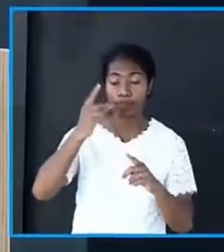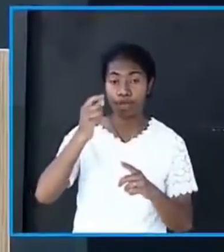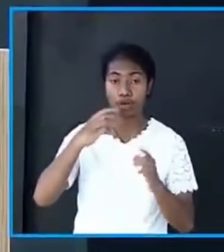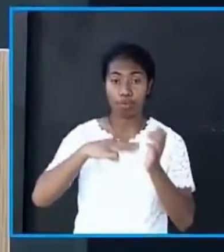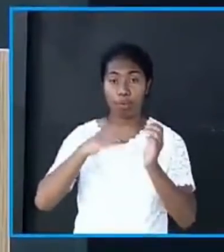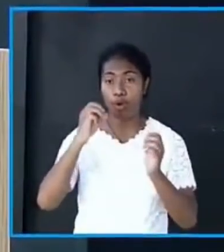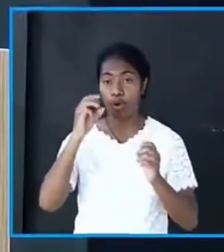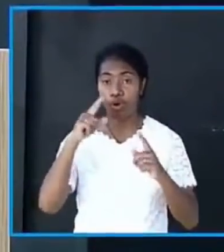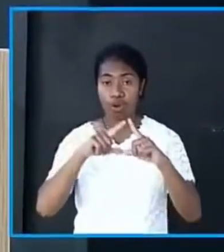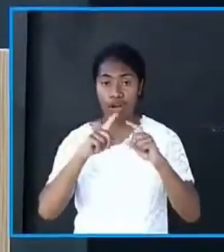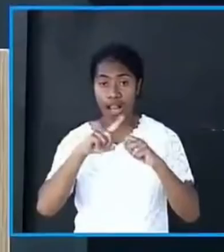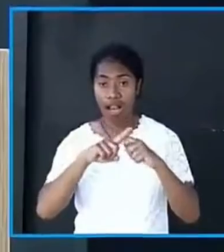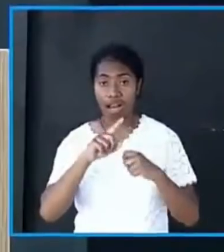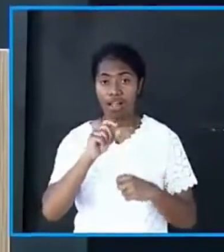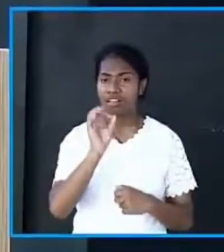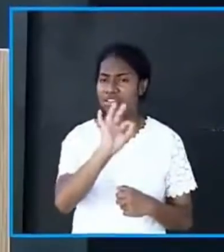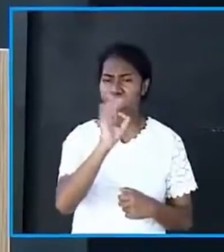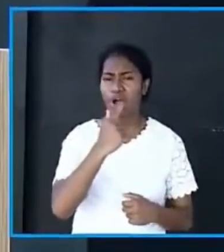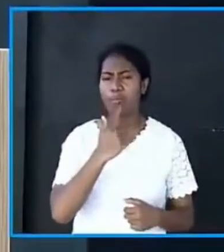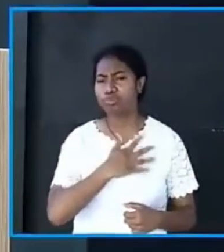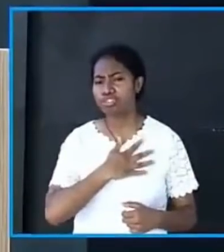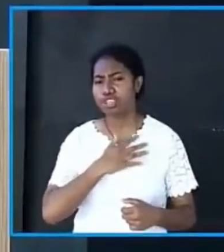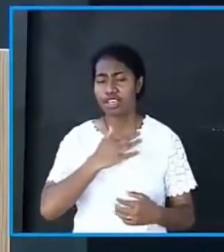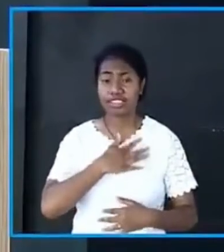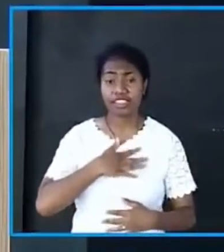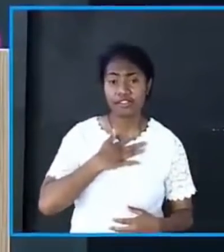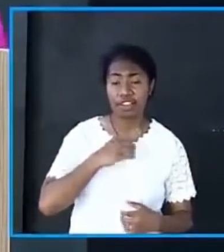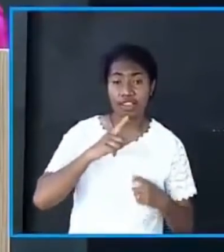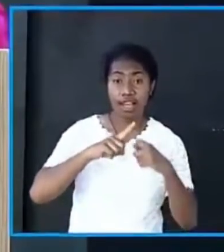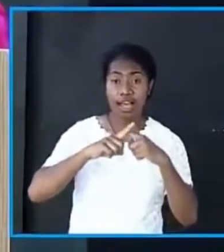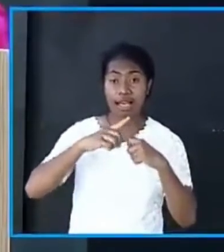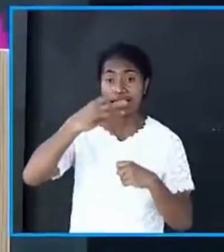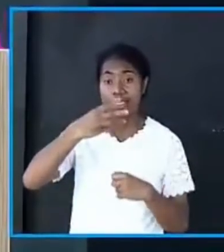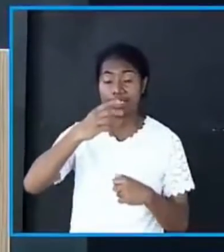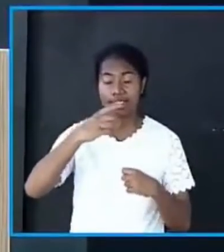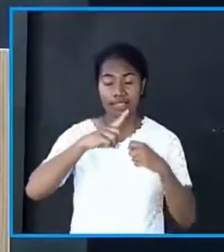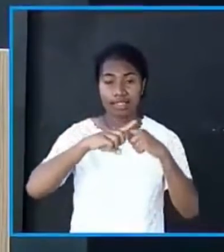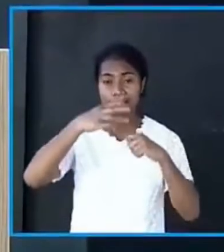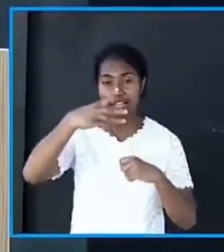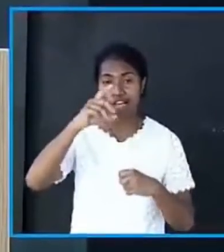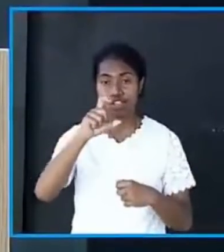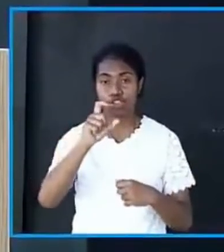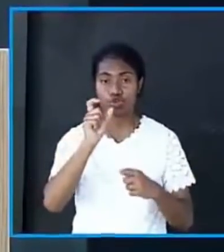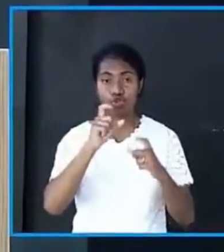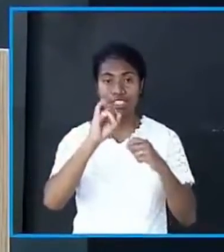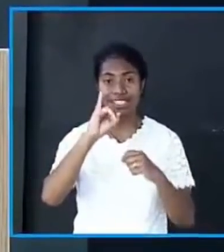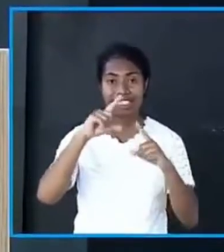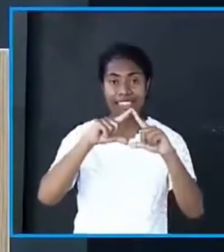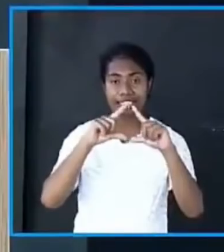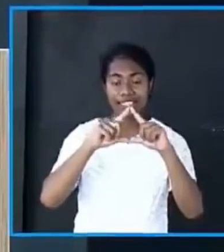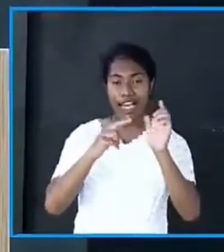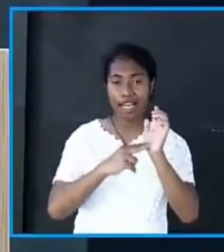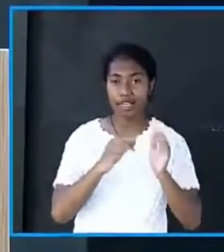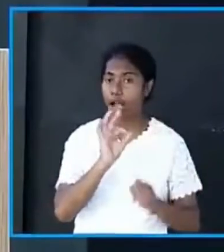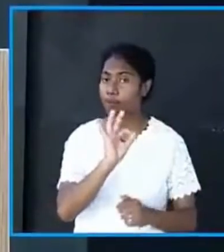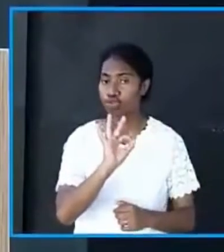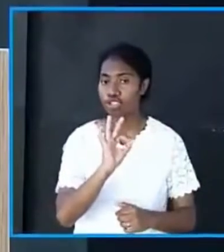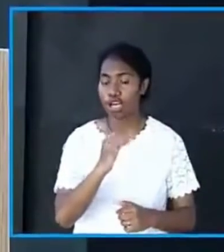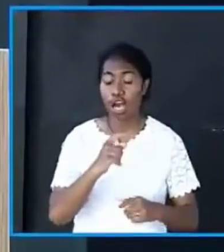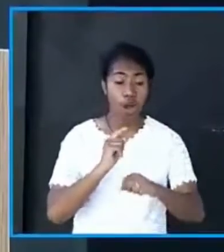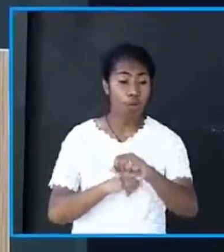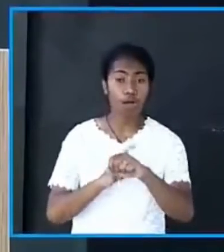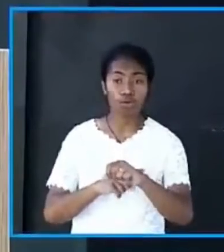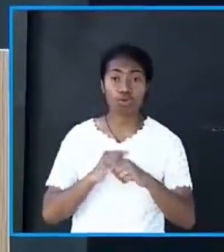sifat kesucian sebagai makhluk bermoral Allah punya sifat kesucian waktu dia